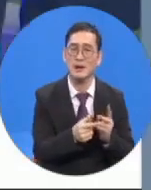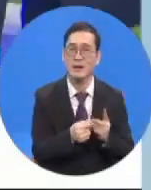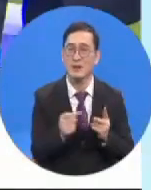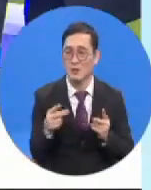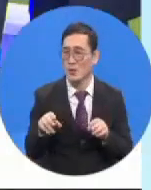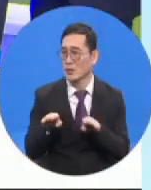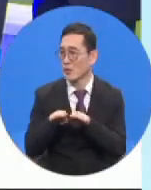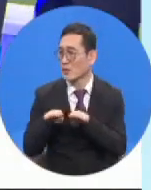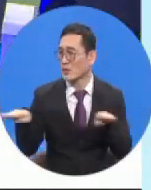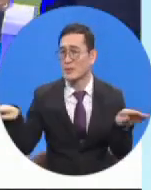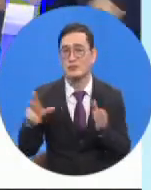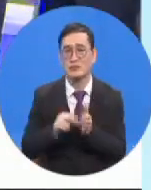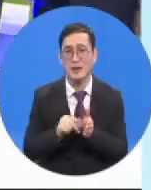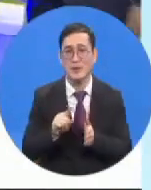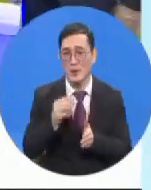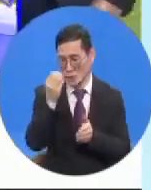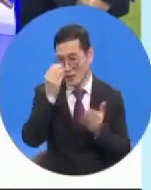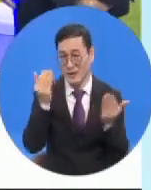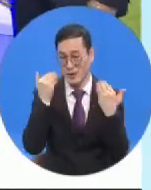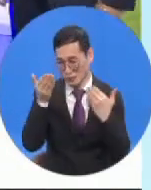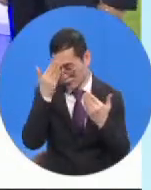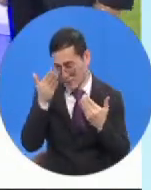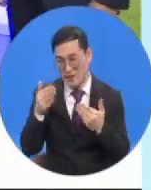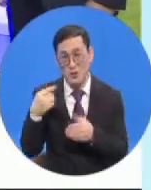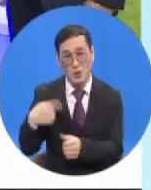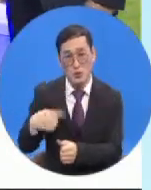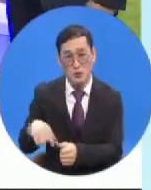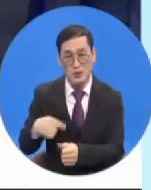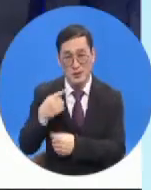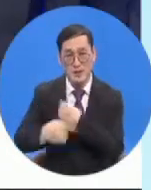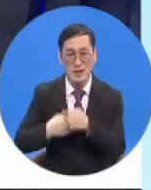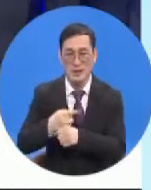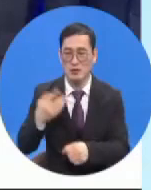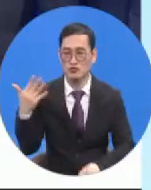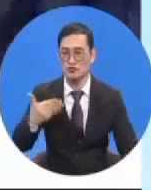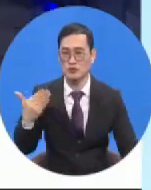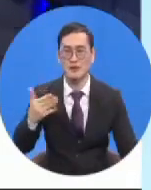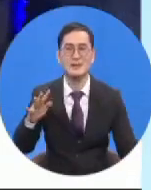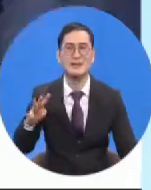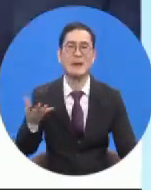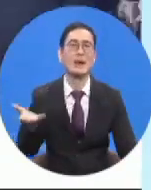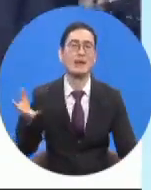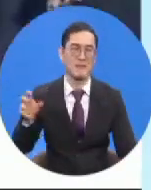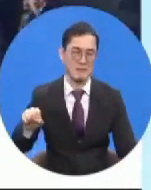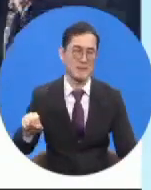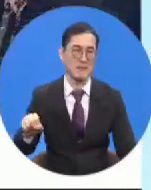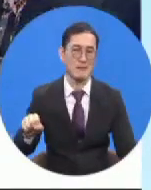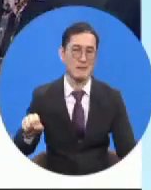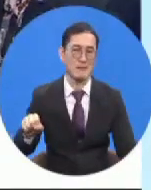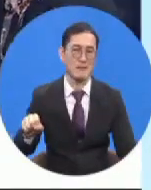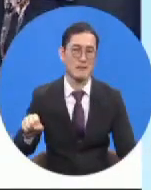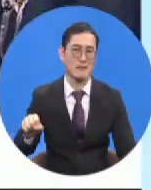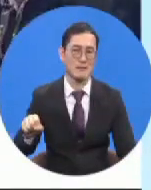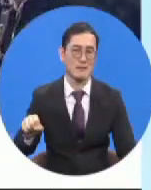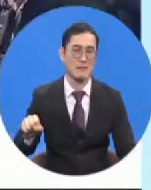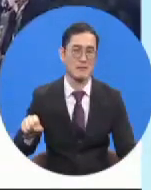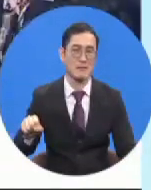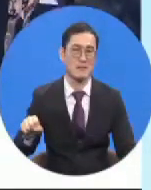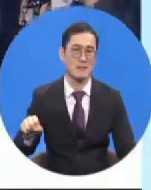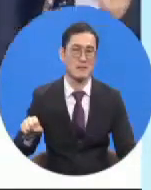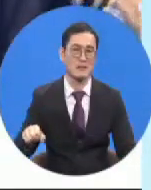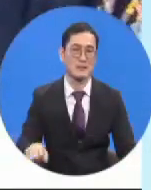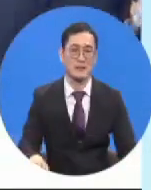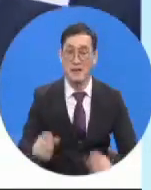왜냐하면 고등학교 무상교육 예산이 한 해 9,400억 정도라 그러거든요. 세계 여행을 업으로 하는 사람은 잘 없어요. 여가 시간에 가는